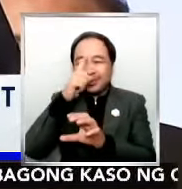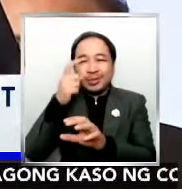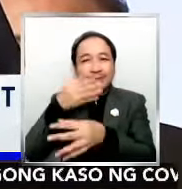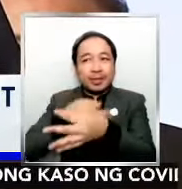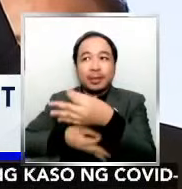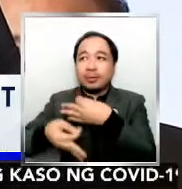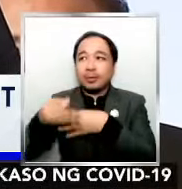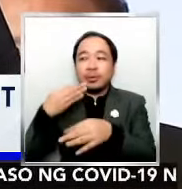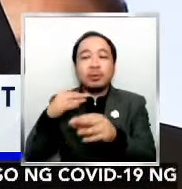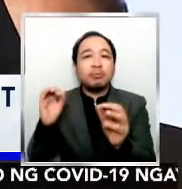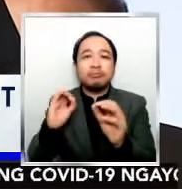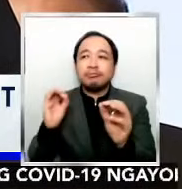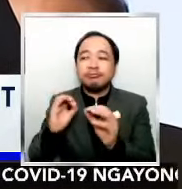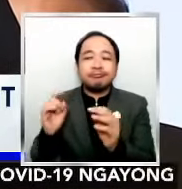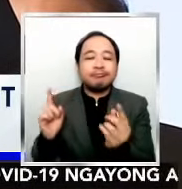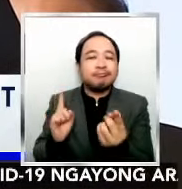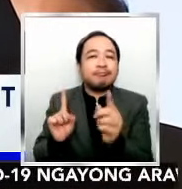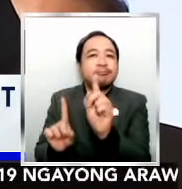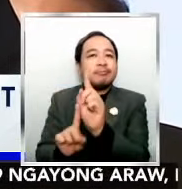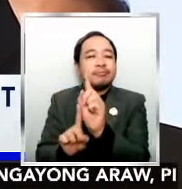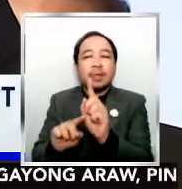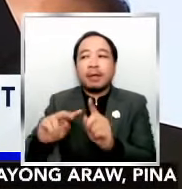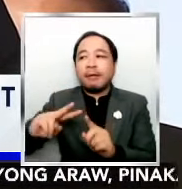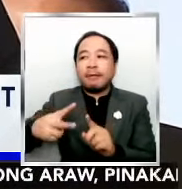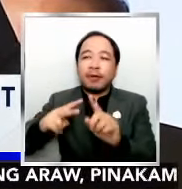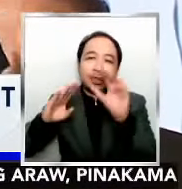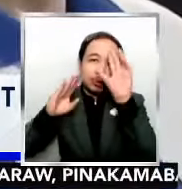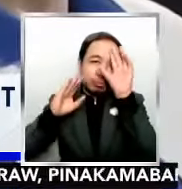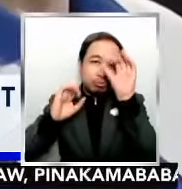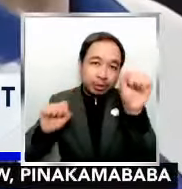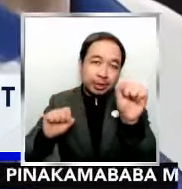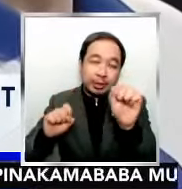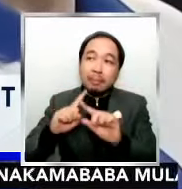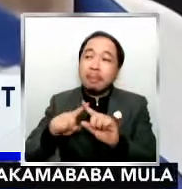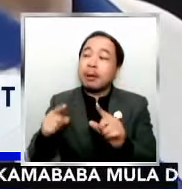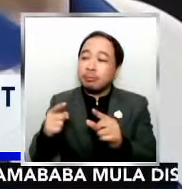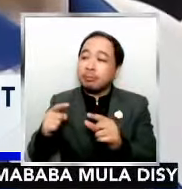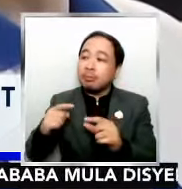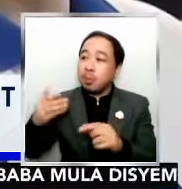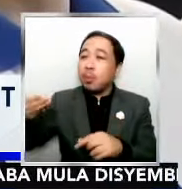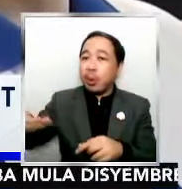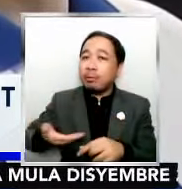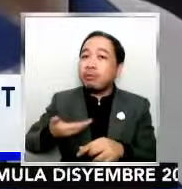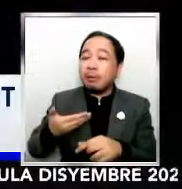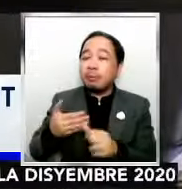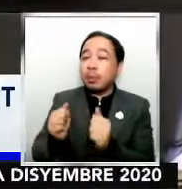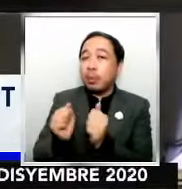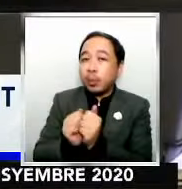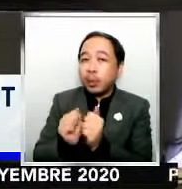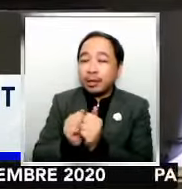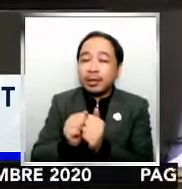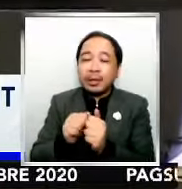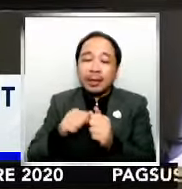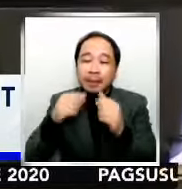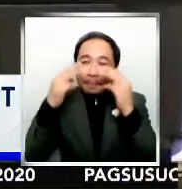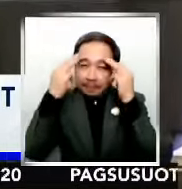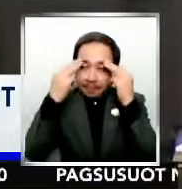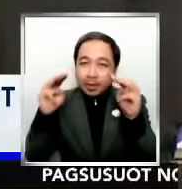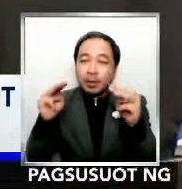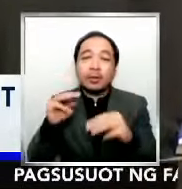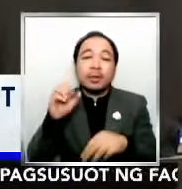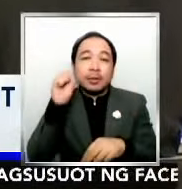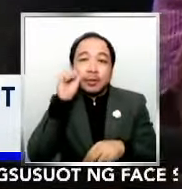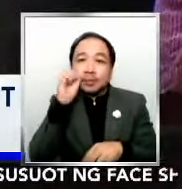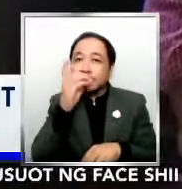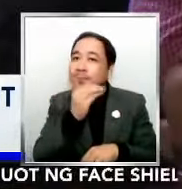vice presidential candidate si Go, pero bukas daw siyang makapareha si Mayor Inday Sara Duterte. Mabuti na nga lang daw at